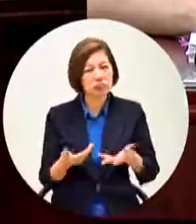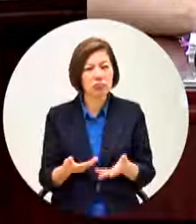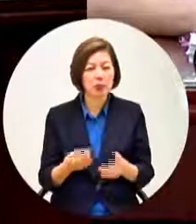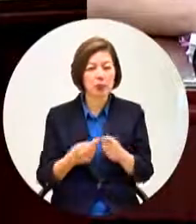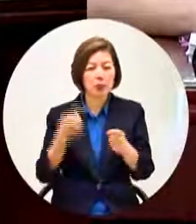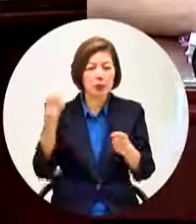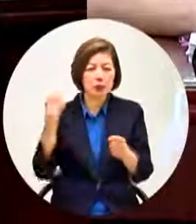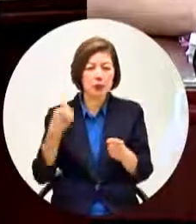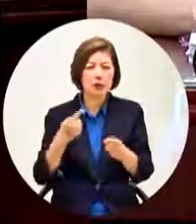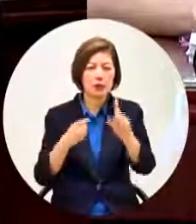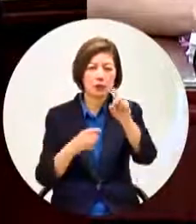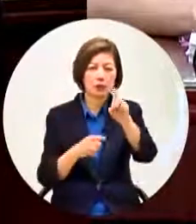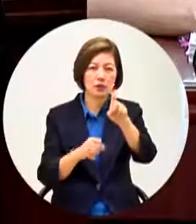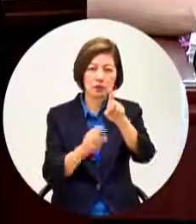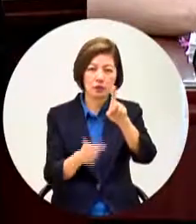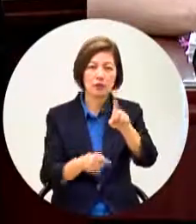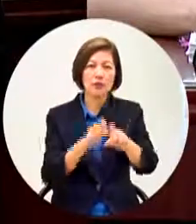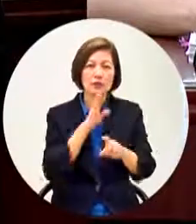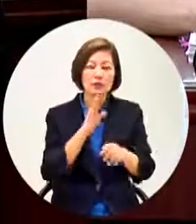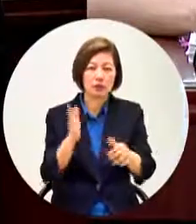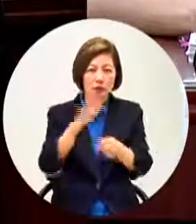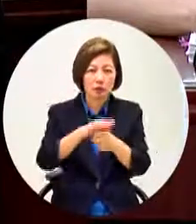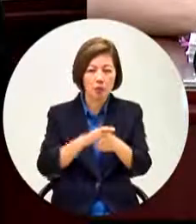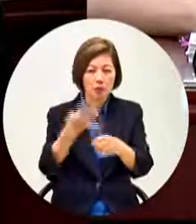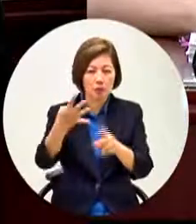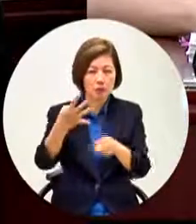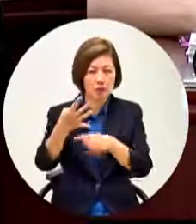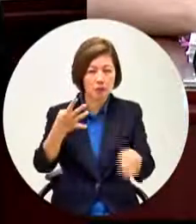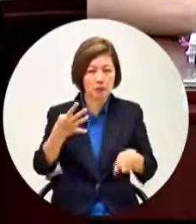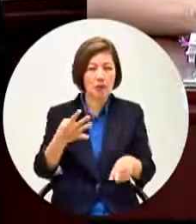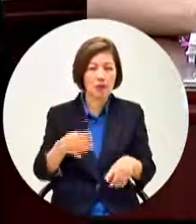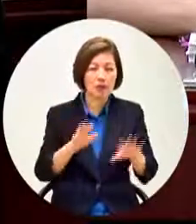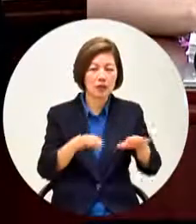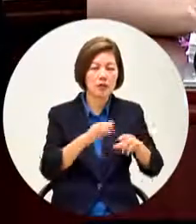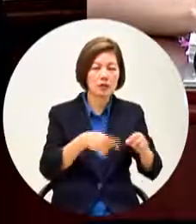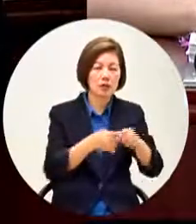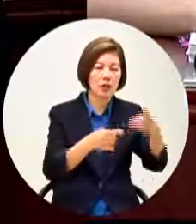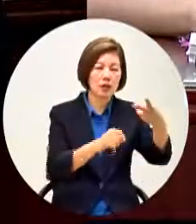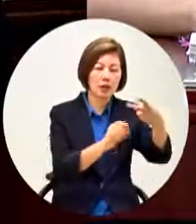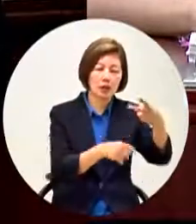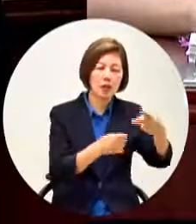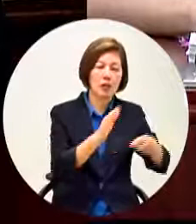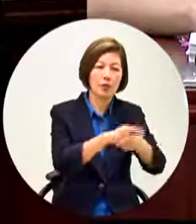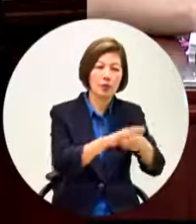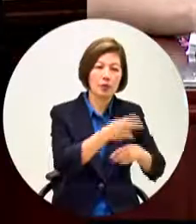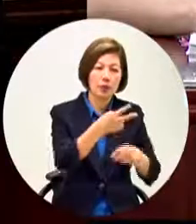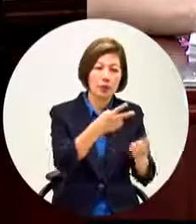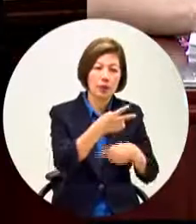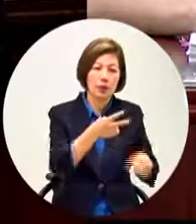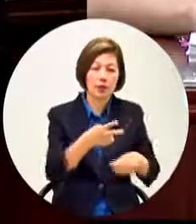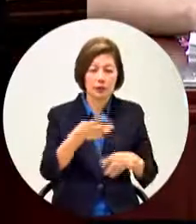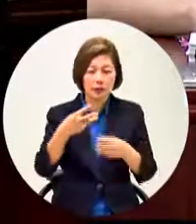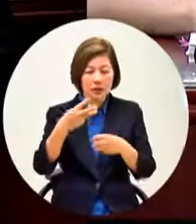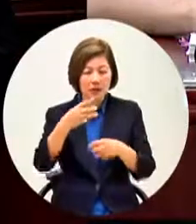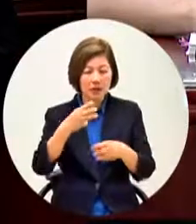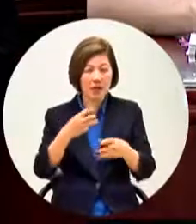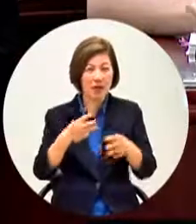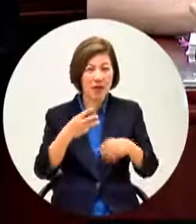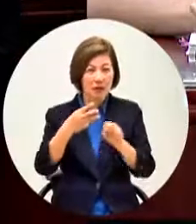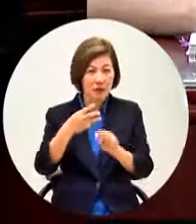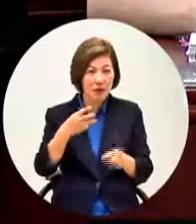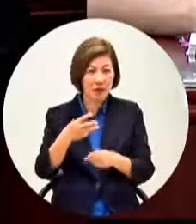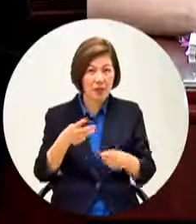年11月的时候是补4个，那今年2月是补2个，那3月份再补临时4个。那这一次